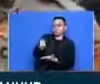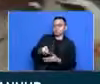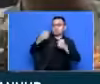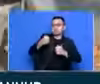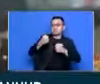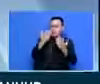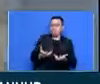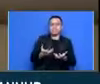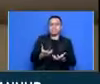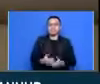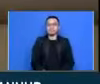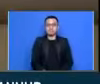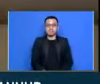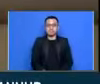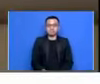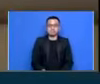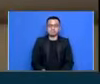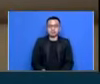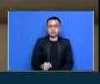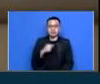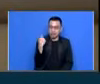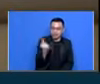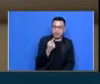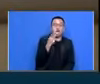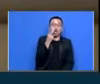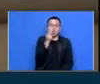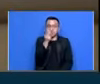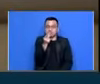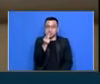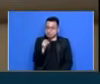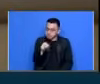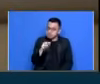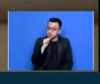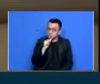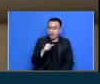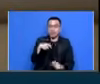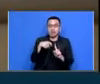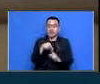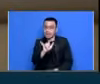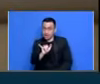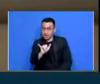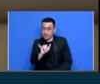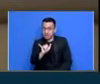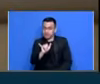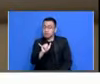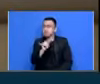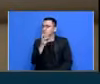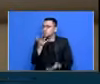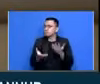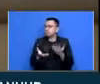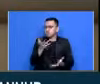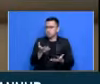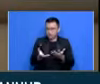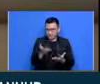Sera merekomendasikan kepada KY untuk ya untuk mencari kemungkinan